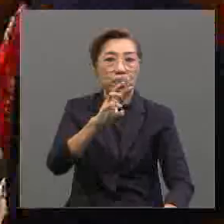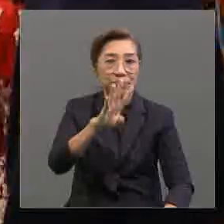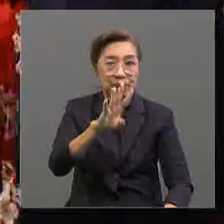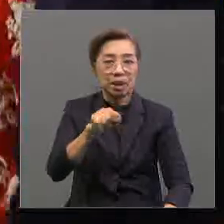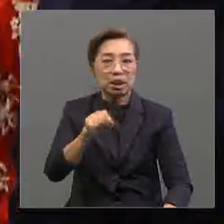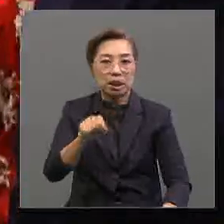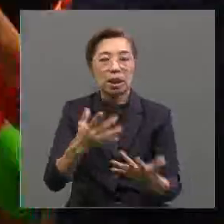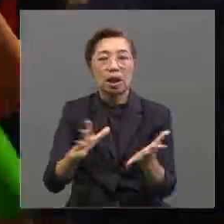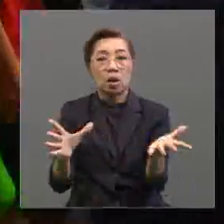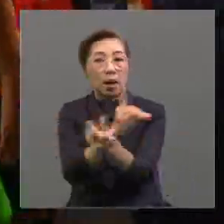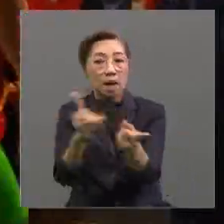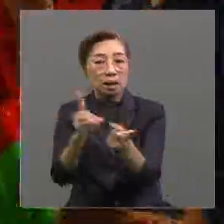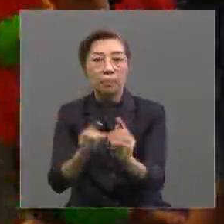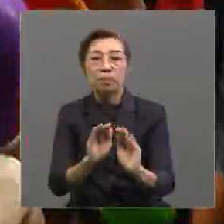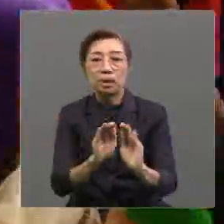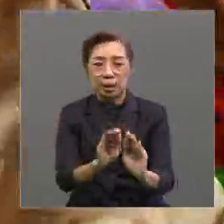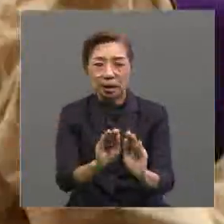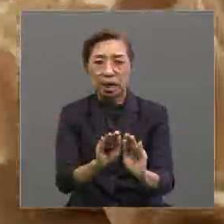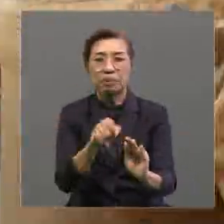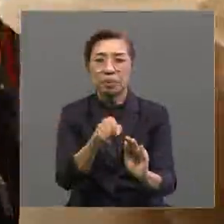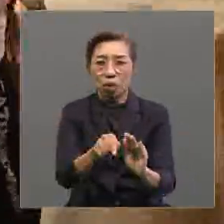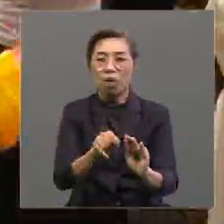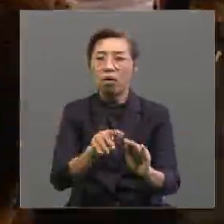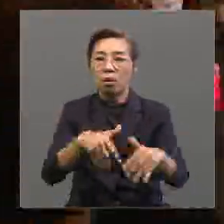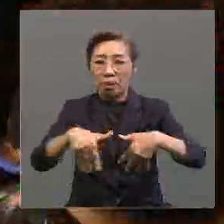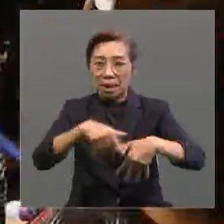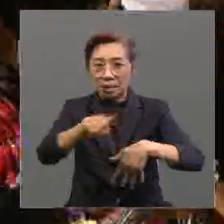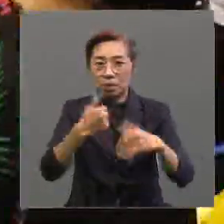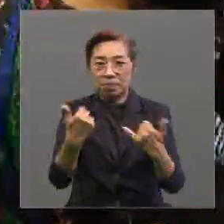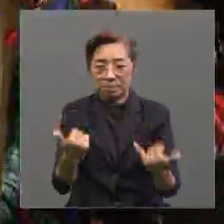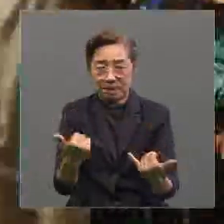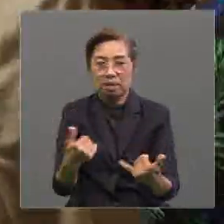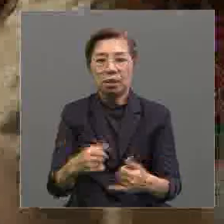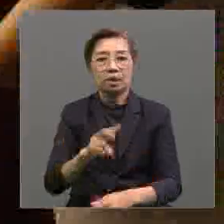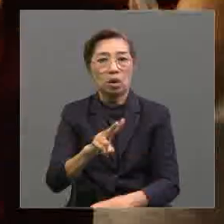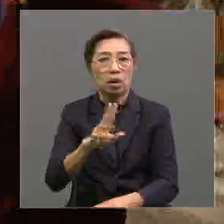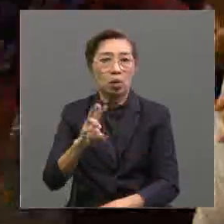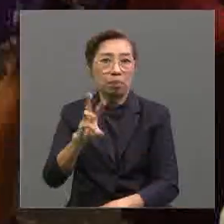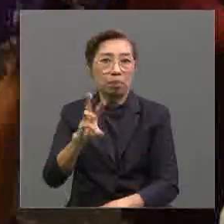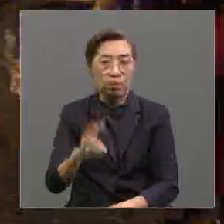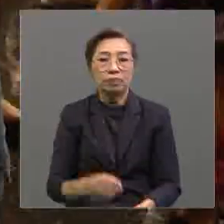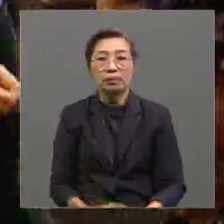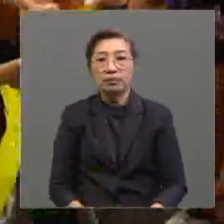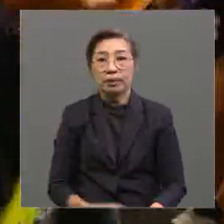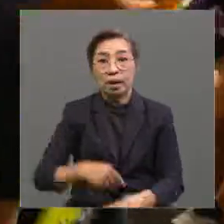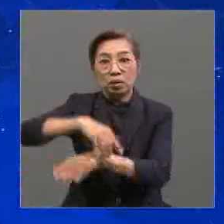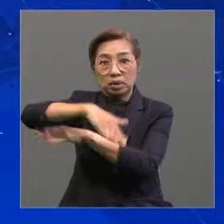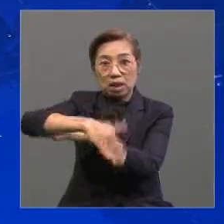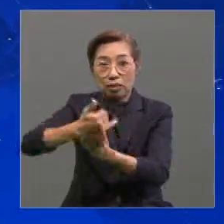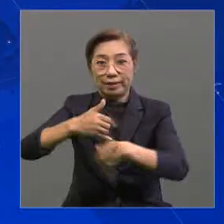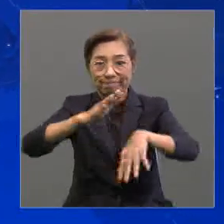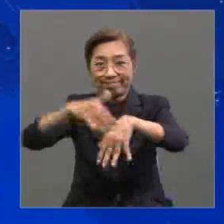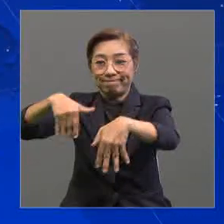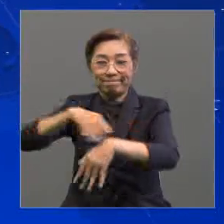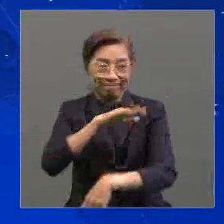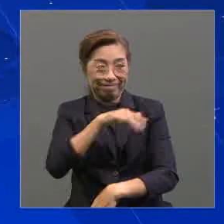มรดกทางวัฒนรที่จับต้องไม่ได้ของมนุษยชาติในปีนี้ 2566ค่ะแล้วก็เย็นนี้ค่ะเชิญชวเลยนะพี่